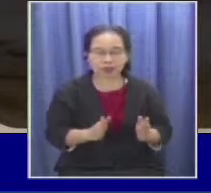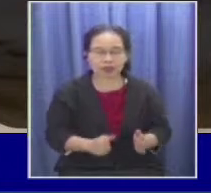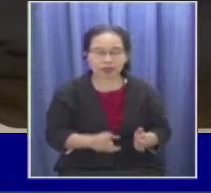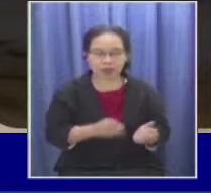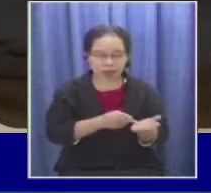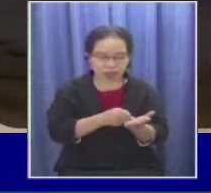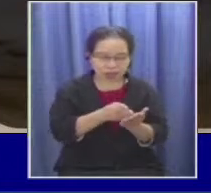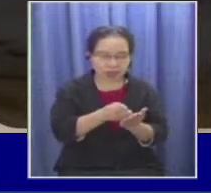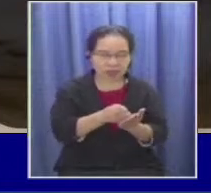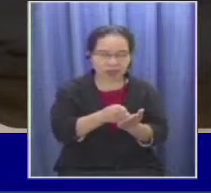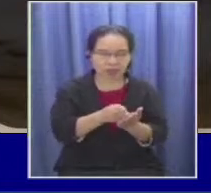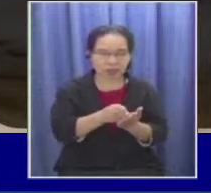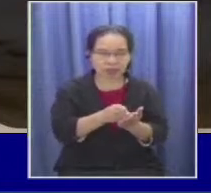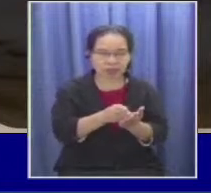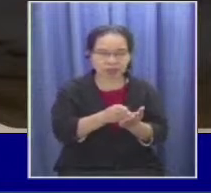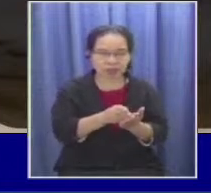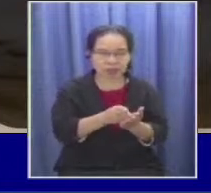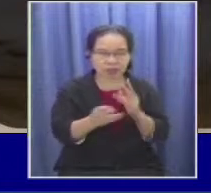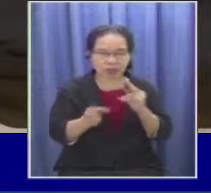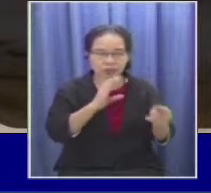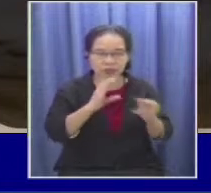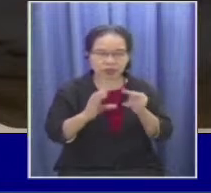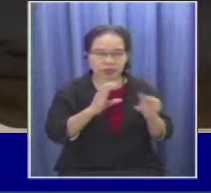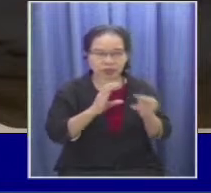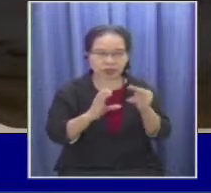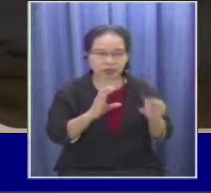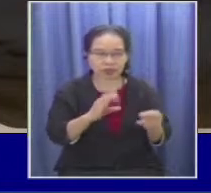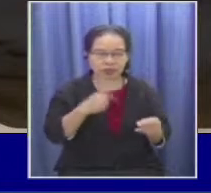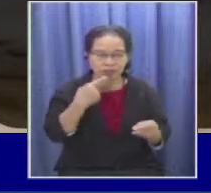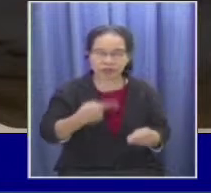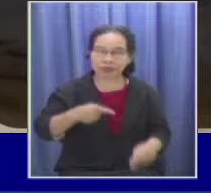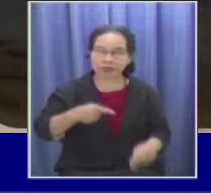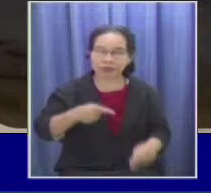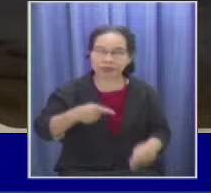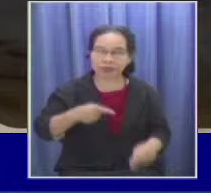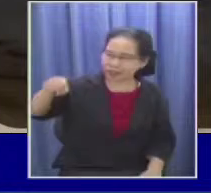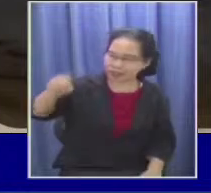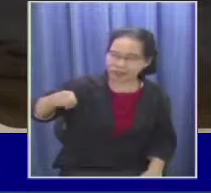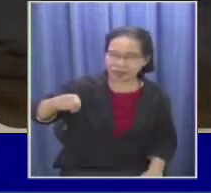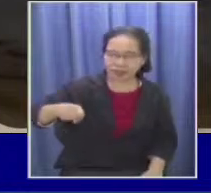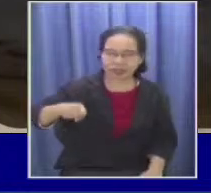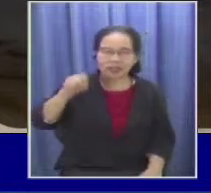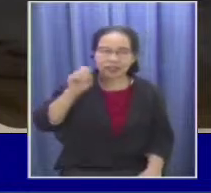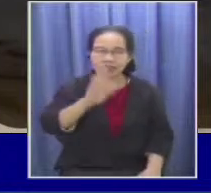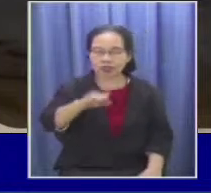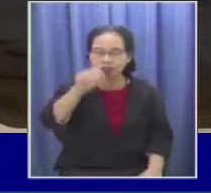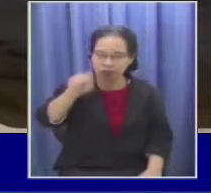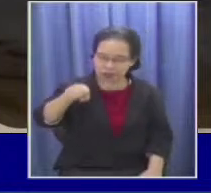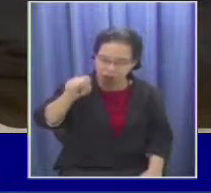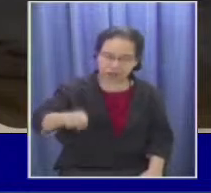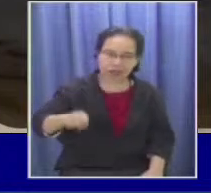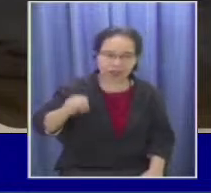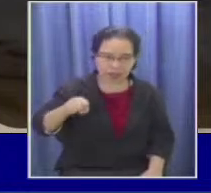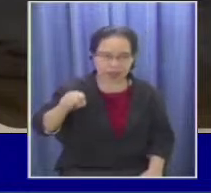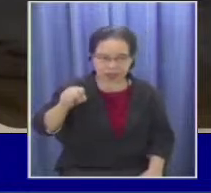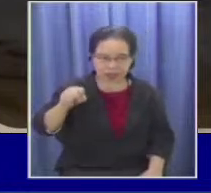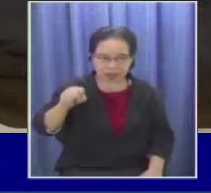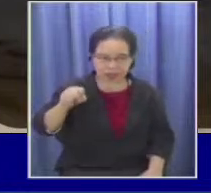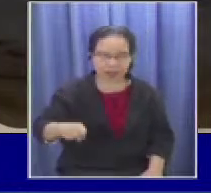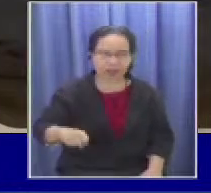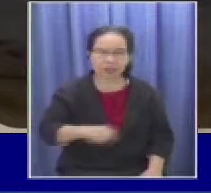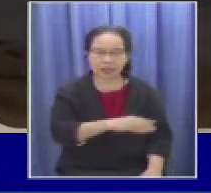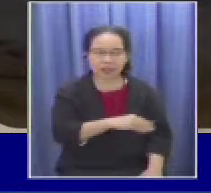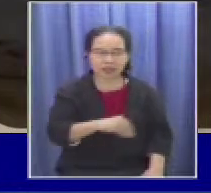ne kasa mu. Di nokore wo nkomodim sɛ wo kasa ane ma wo ane ne nya ane ampa. Ma wo da bi no nya da